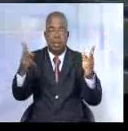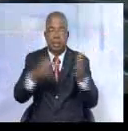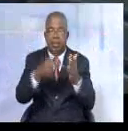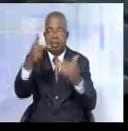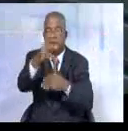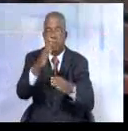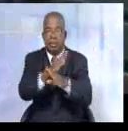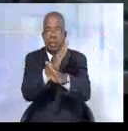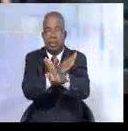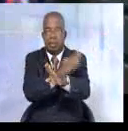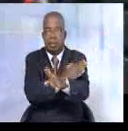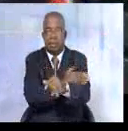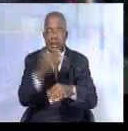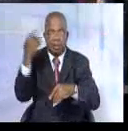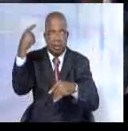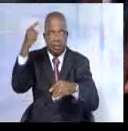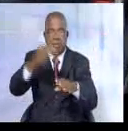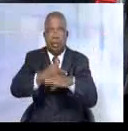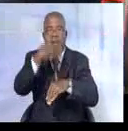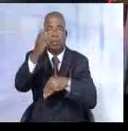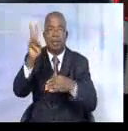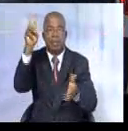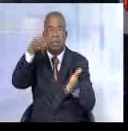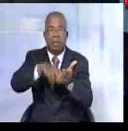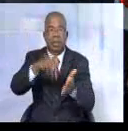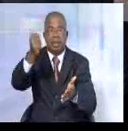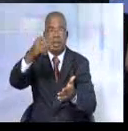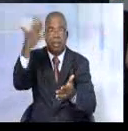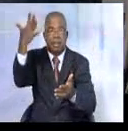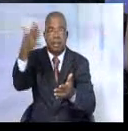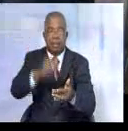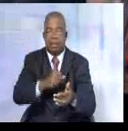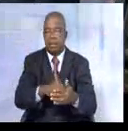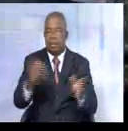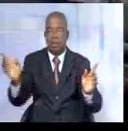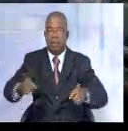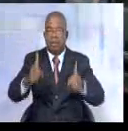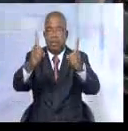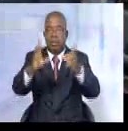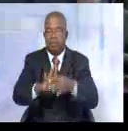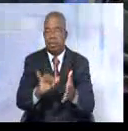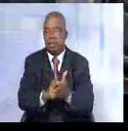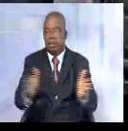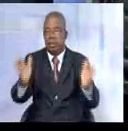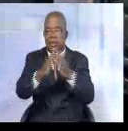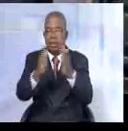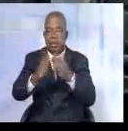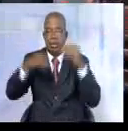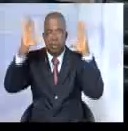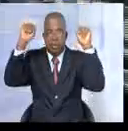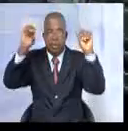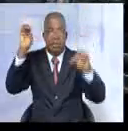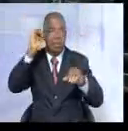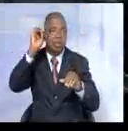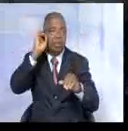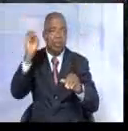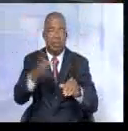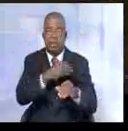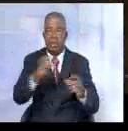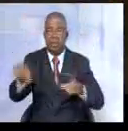pour l'après-2015, préparons le terrain. Au cours de cette session, le chef de l'État ivoirien prononcera